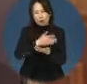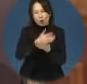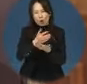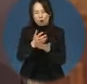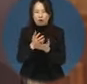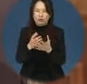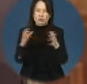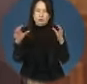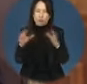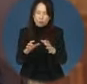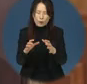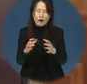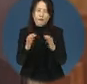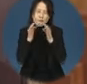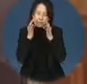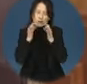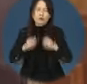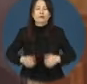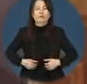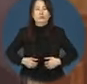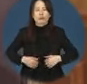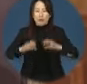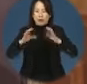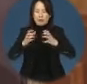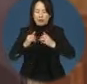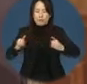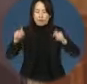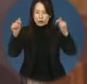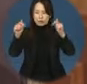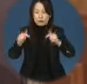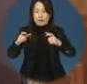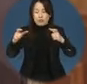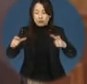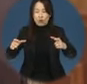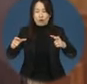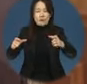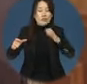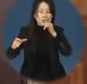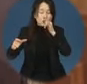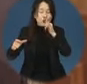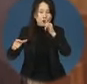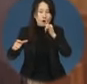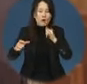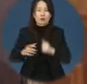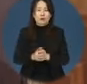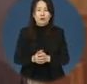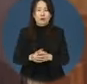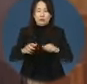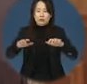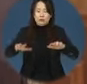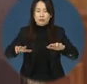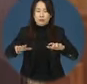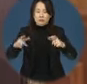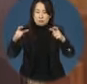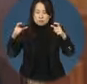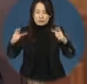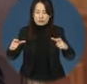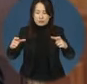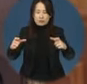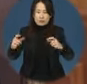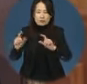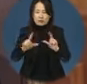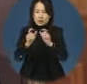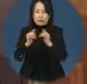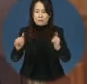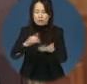이제 역할이 필요한데요 인구감소 주 의 라고 제대로 몇 명을 했습니다만 은 지금까지는 인구감소 저기 어디냐 라는 것에 대한